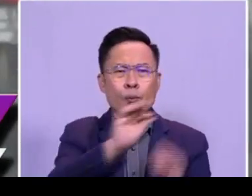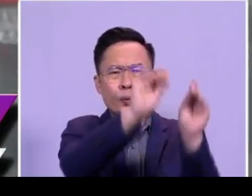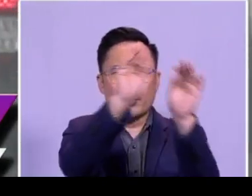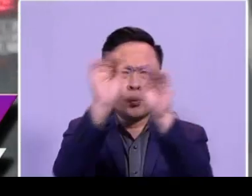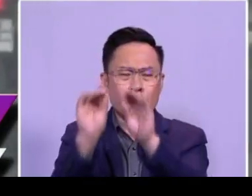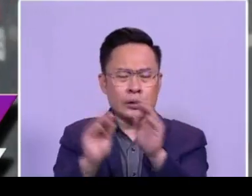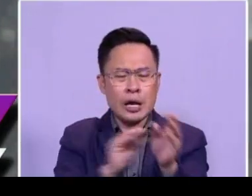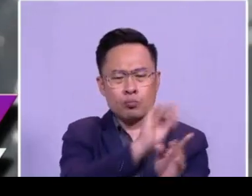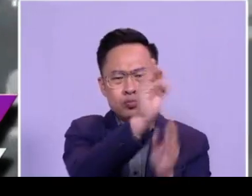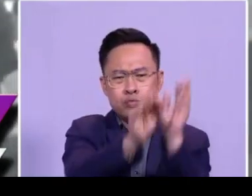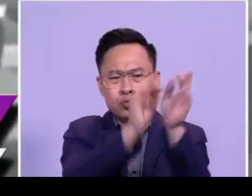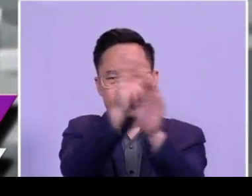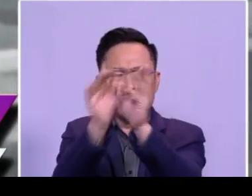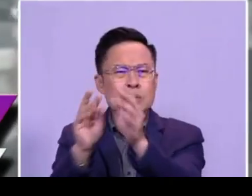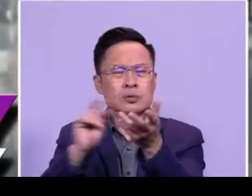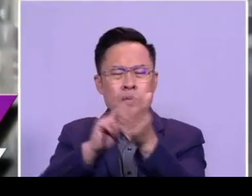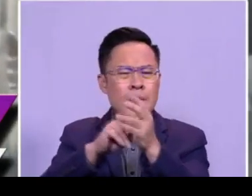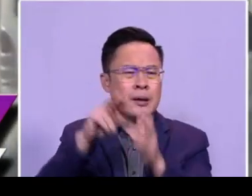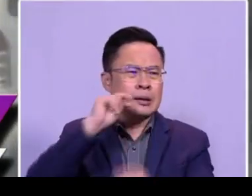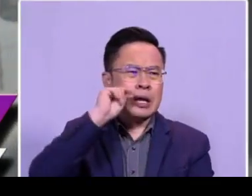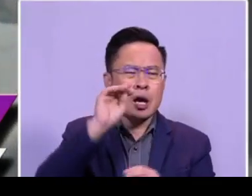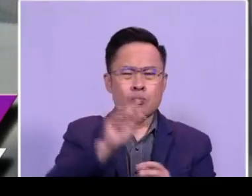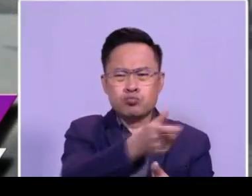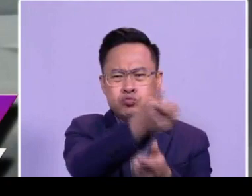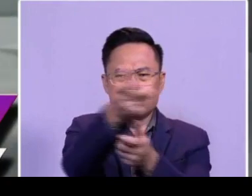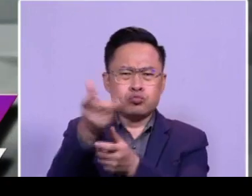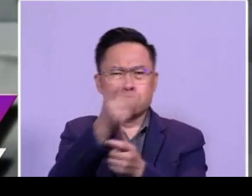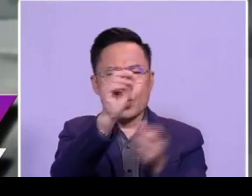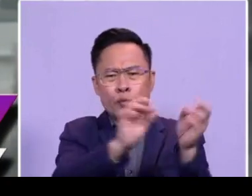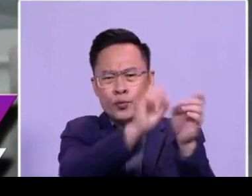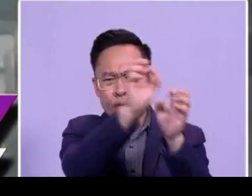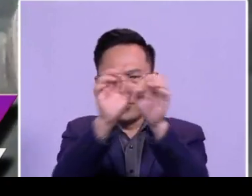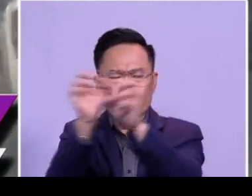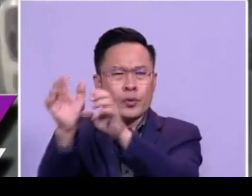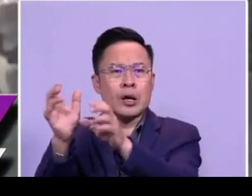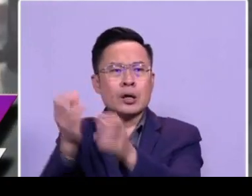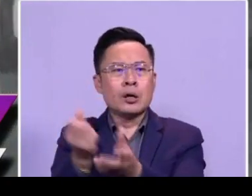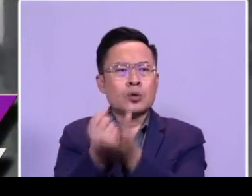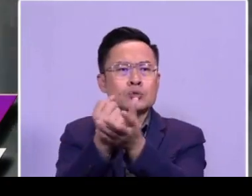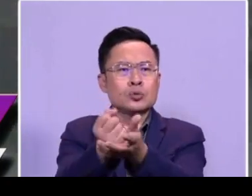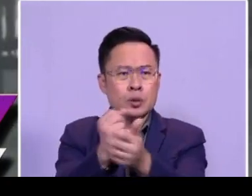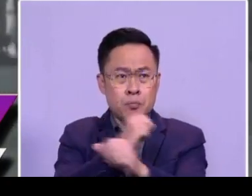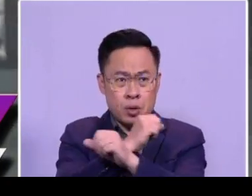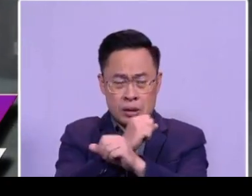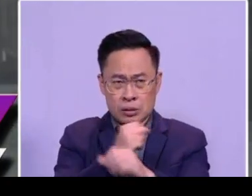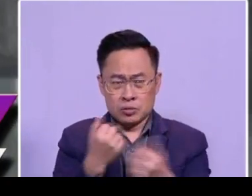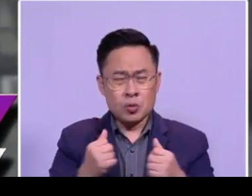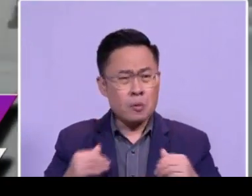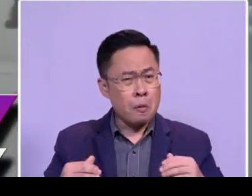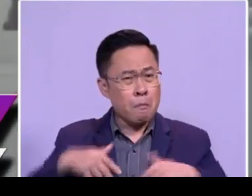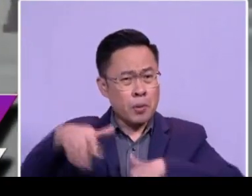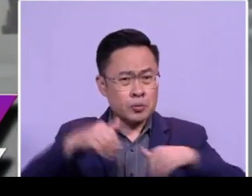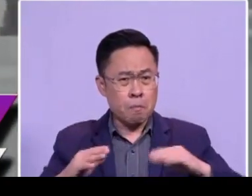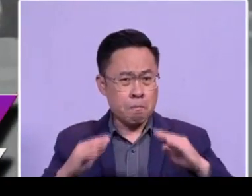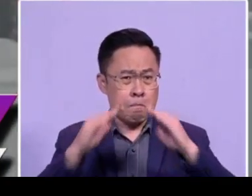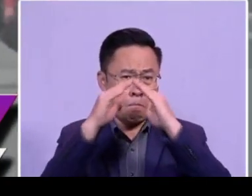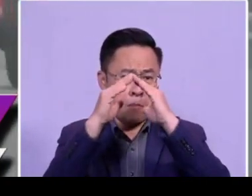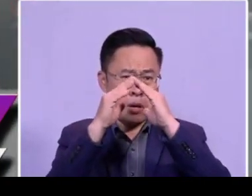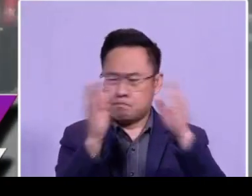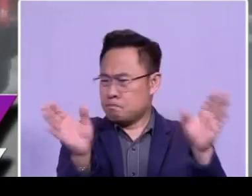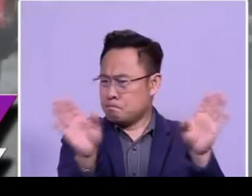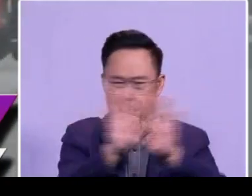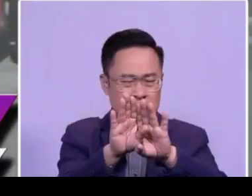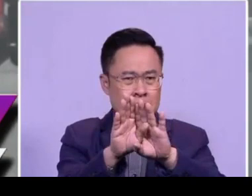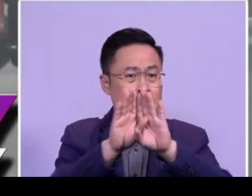ค่ะเพราะว่าประชาชนส่วนใหญ่เนี่ยก็ปิดประตูปิดหน้าต่างของบ้านเนี่ยหมดเลยนะคะก็ป้องกันเรื่องของฝุ่นละอองค่ะอยู่ในบ้